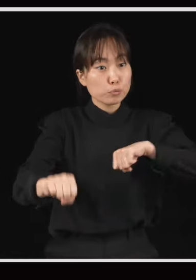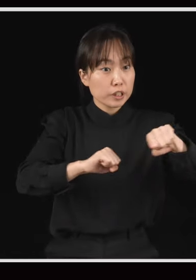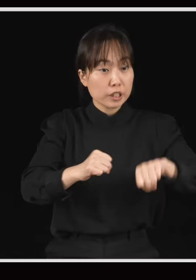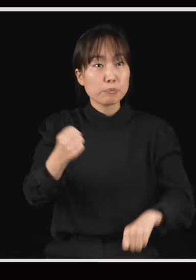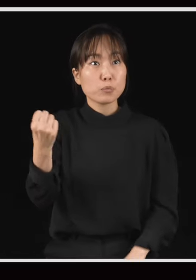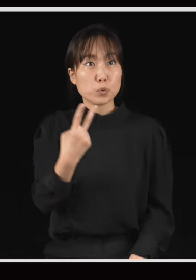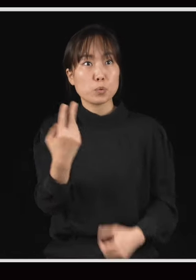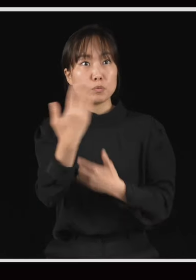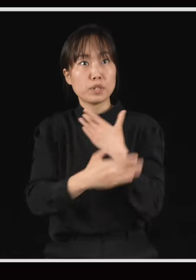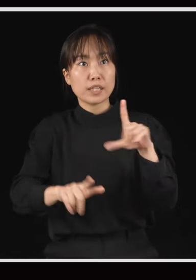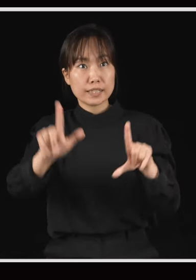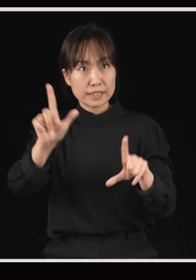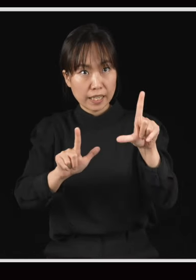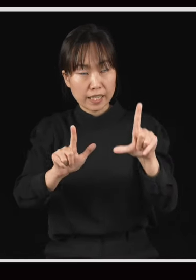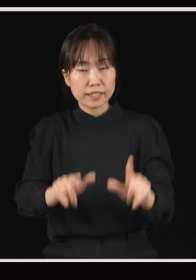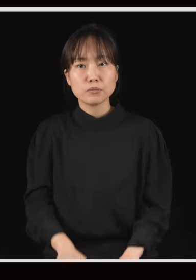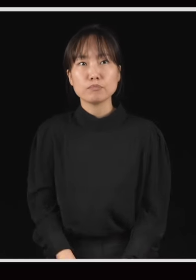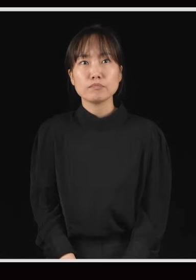움직임과 자세.